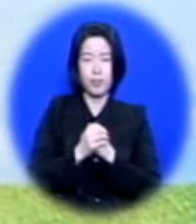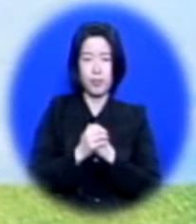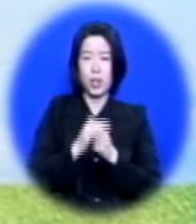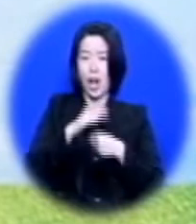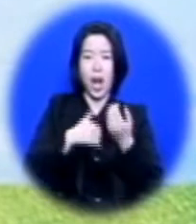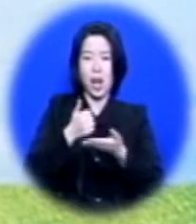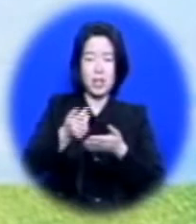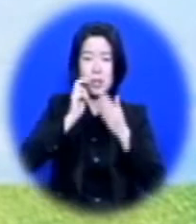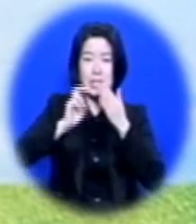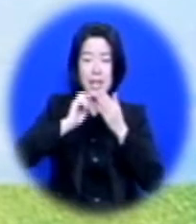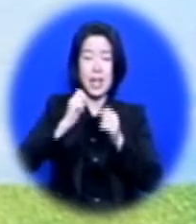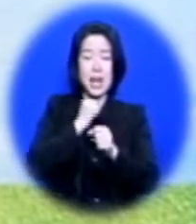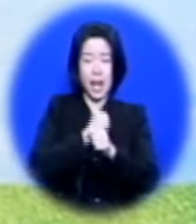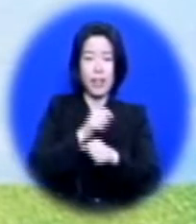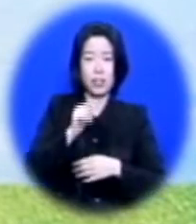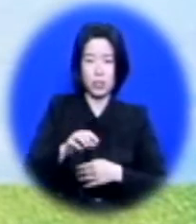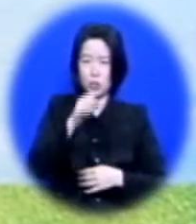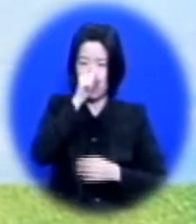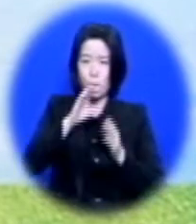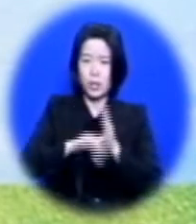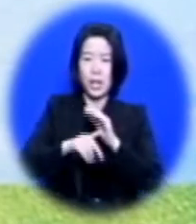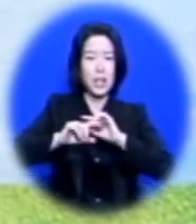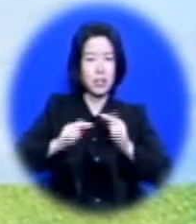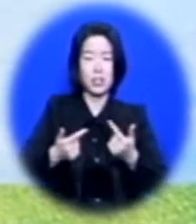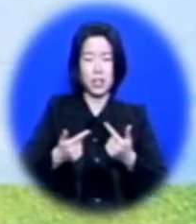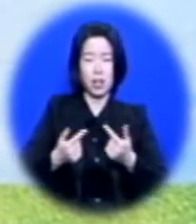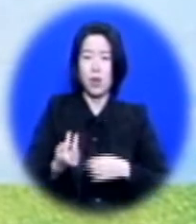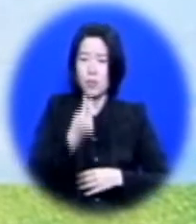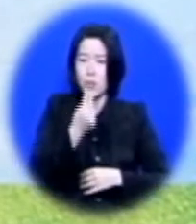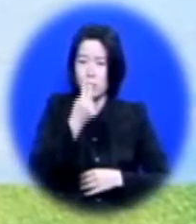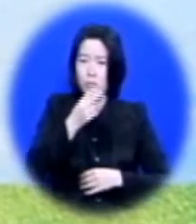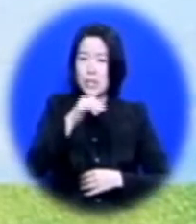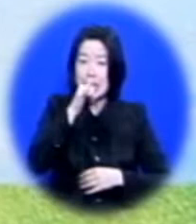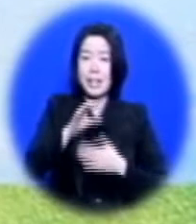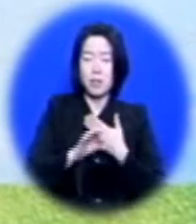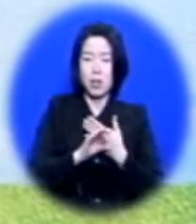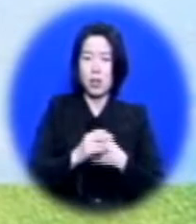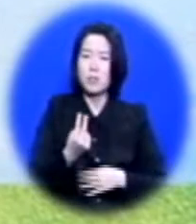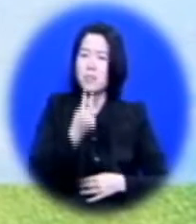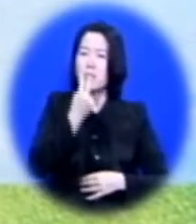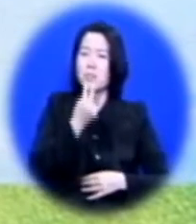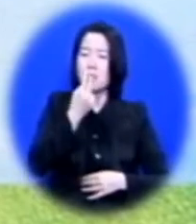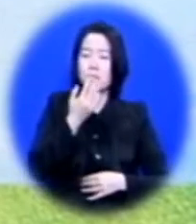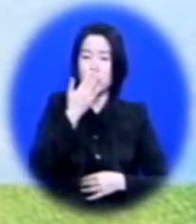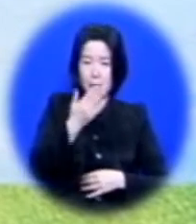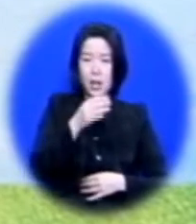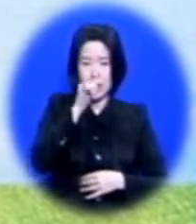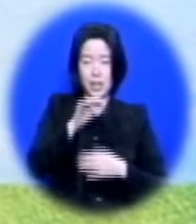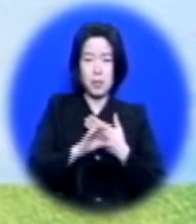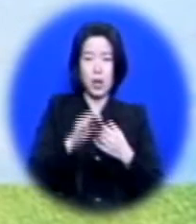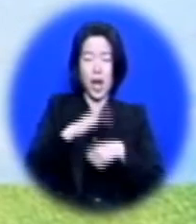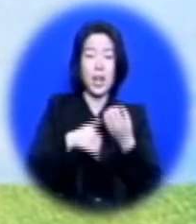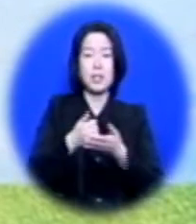하나님을 찬양하는 것은 좋을 때 부 하는게 아니라는 호흡이 있다면 숨 쉴 수만 있다면 하나님을